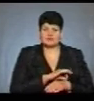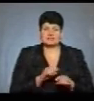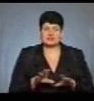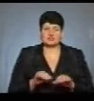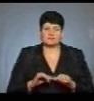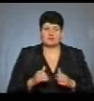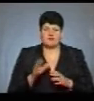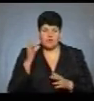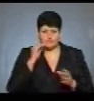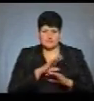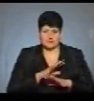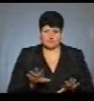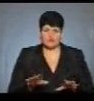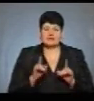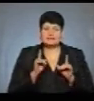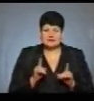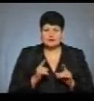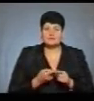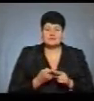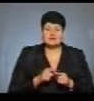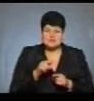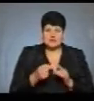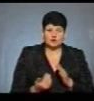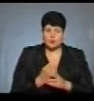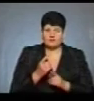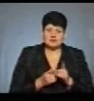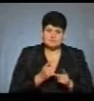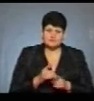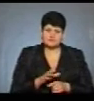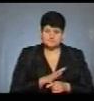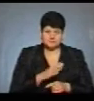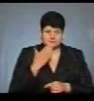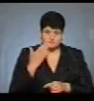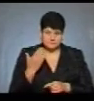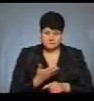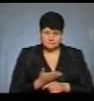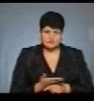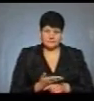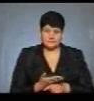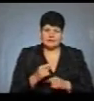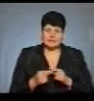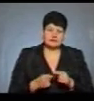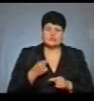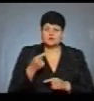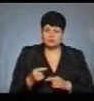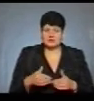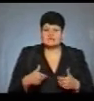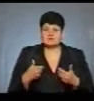комісії враховуватись не будуть. Навіть при цих нових змінах, вже що відбулися останні, то з наступного